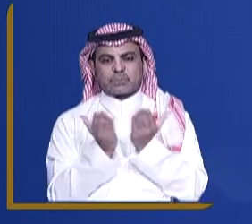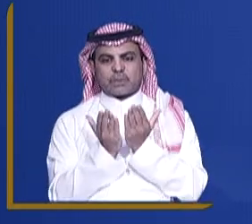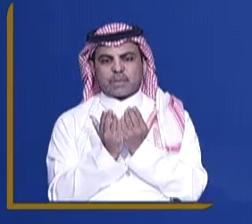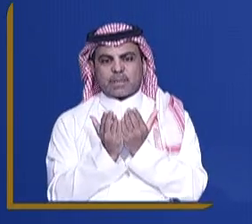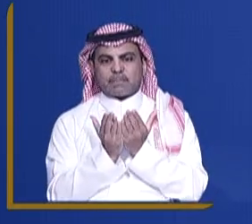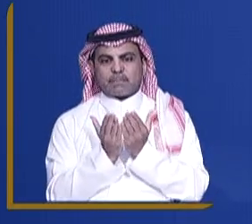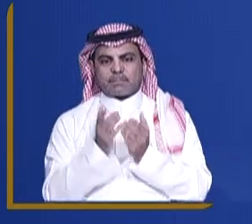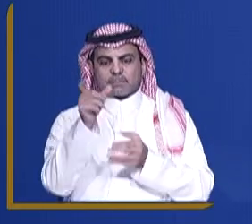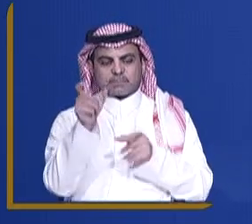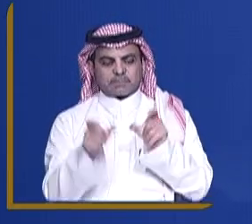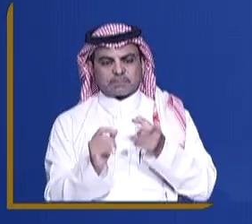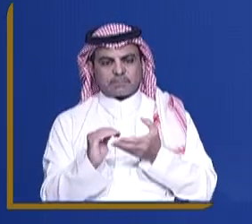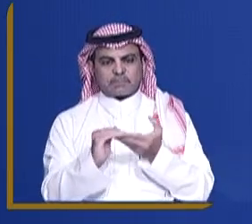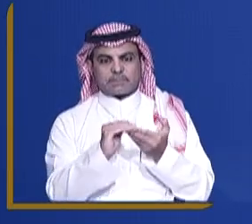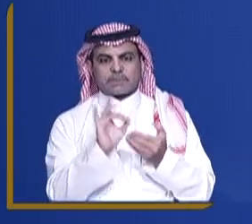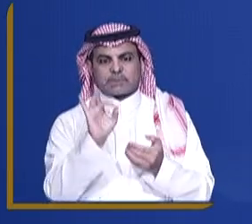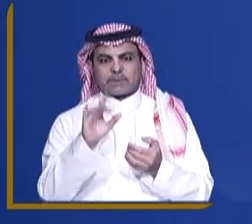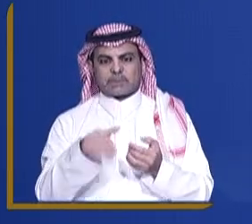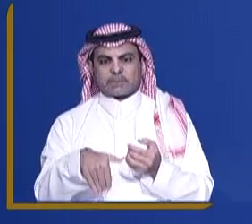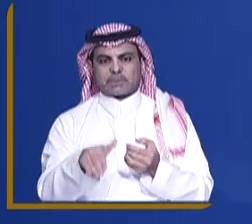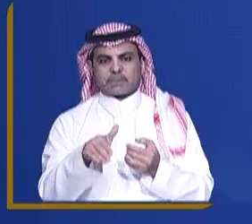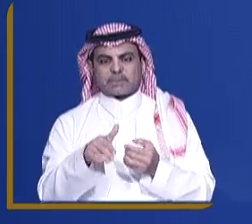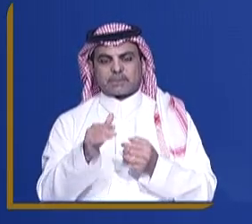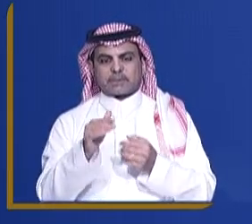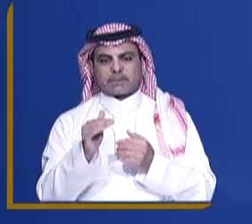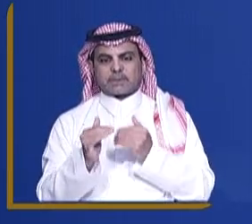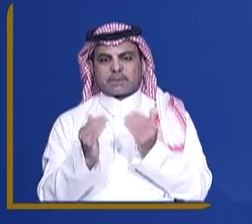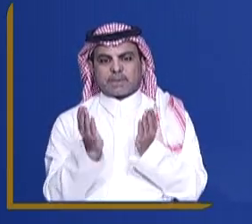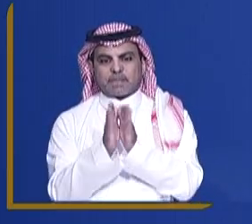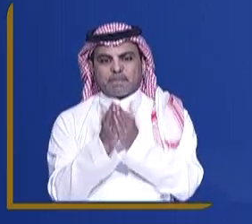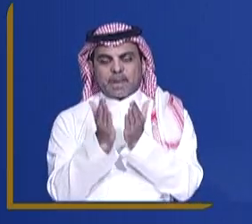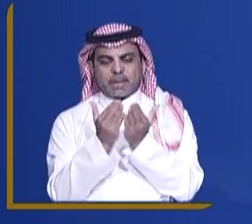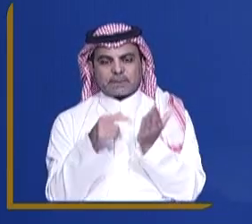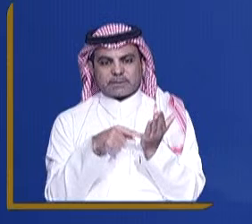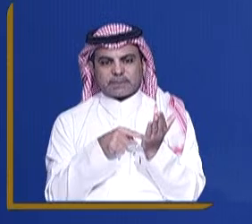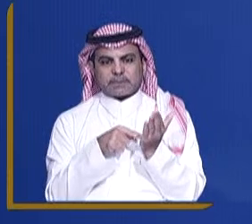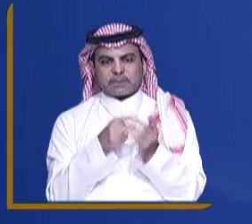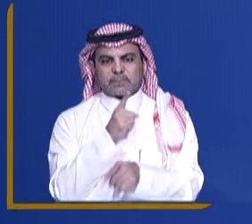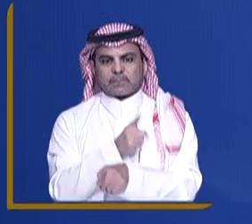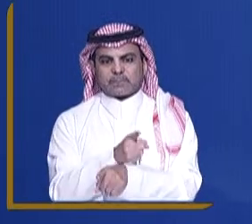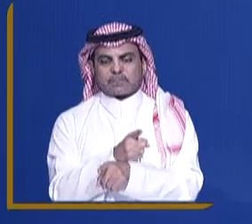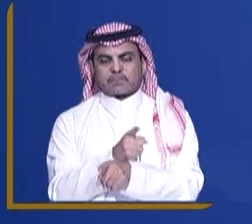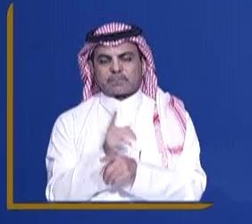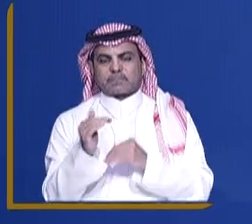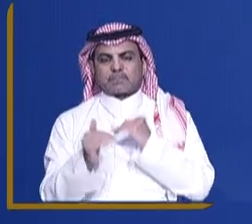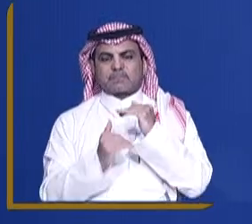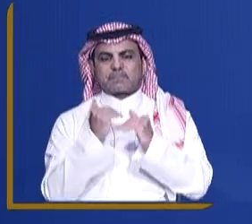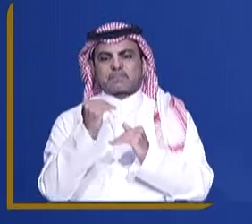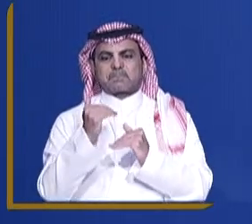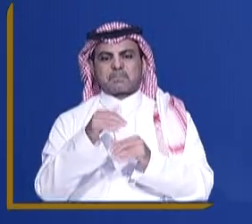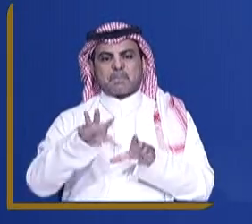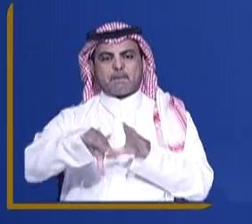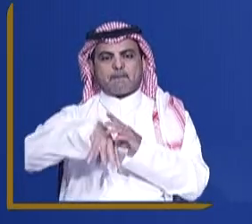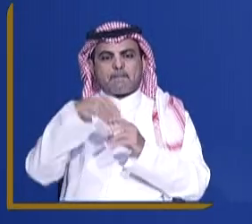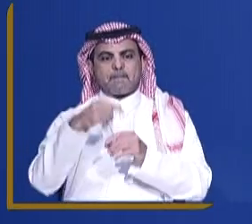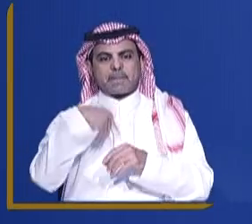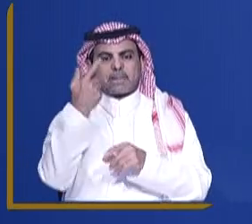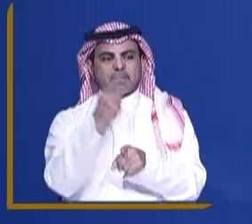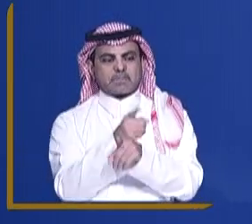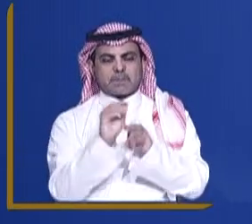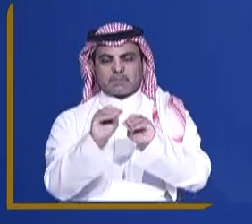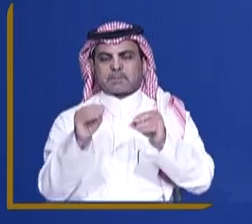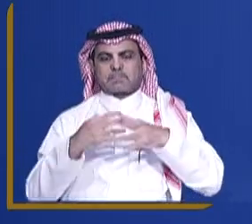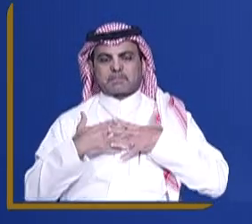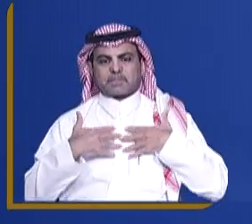والطالبة. ومتأكد مشيئة الله إذا حسننا المنهج وكذلك المعلم حتكون مخرجات التعليم بمشيئة الله متوافقة